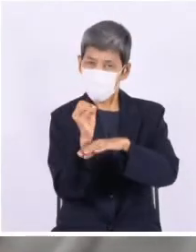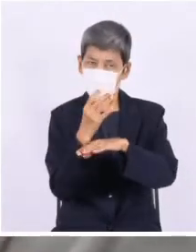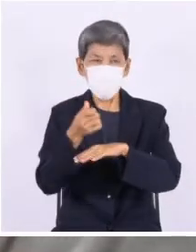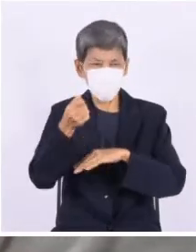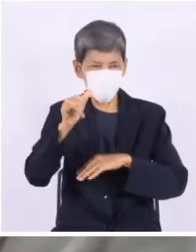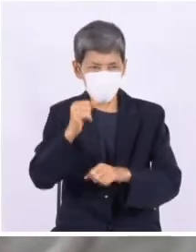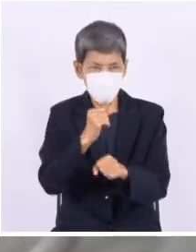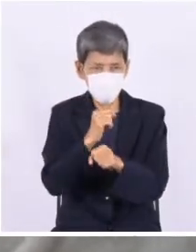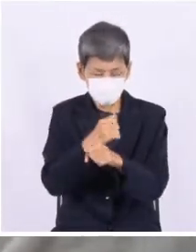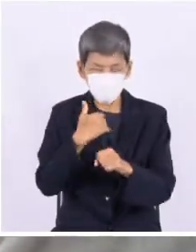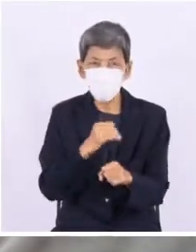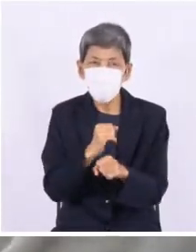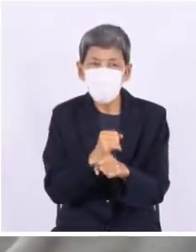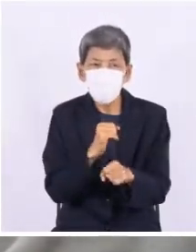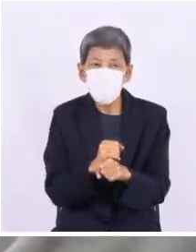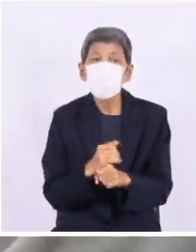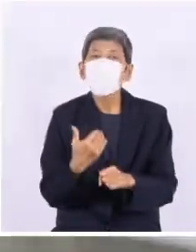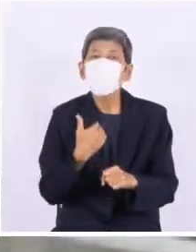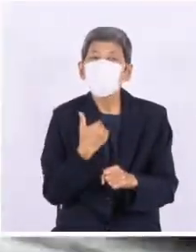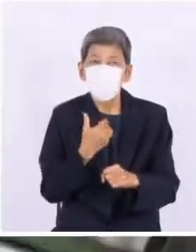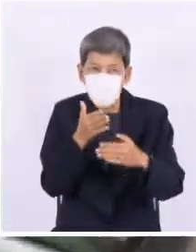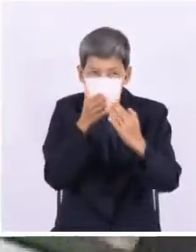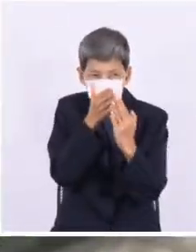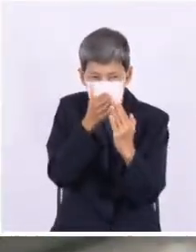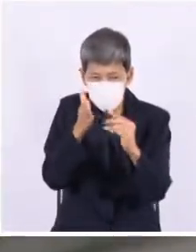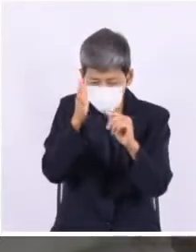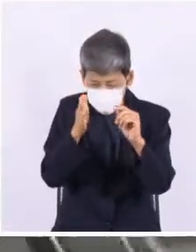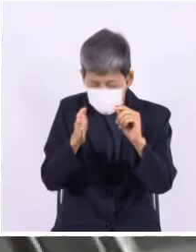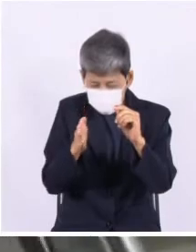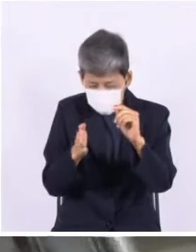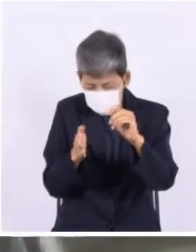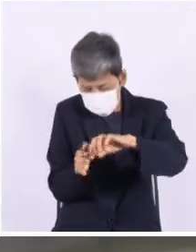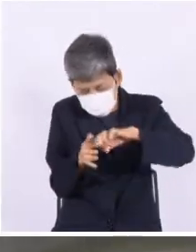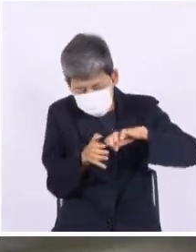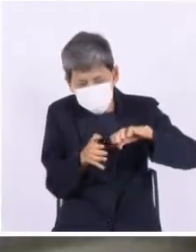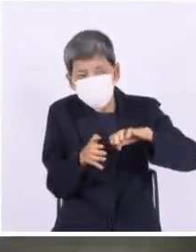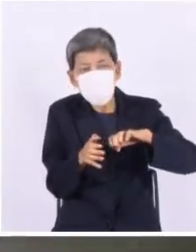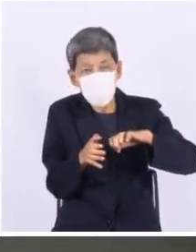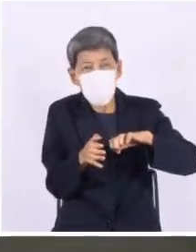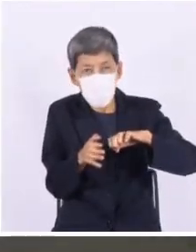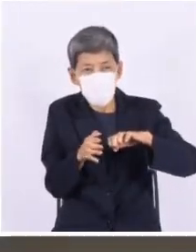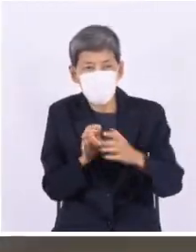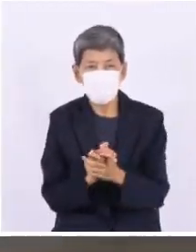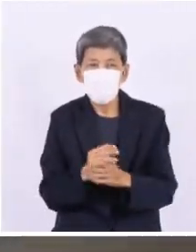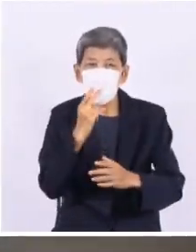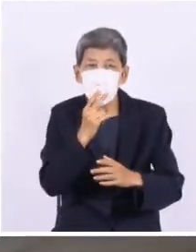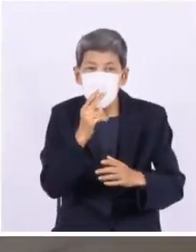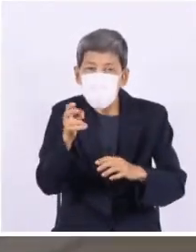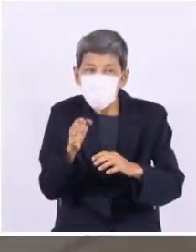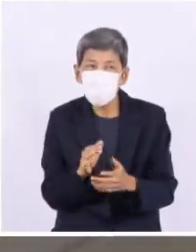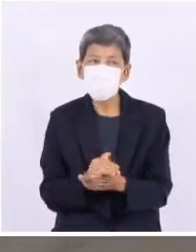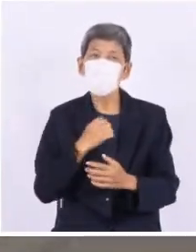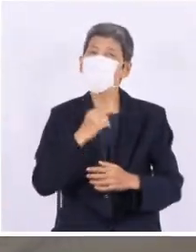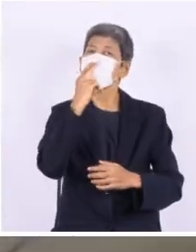ามาถึงค่ะแล้วต้องใช้อุปกรณ์ตัดถ่างนะคะเพื่อจะงัดรถอะค่ะแล้วก็เปิดกระจกมาอีกฝั่งนึงโ